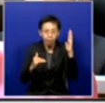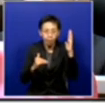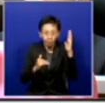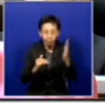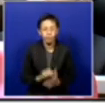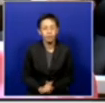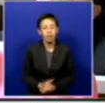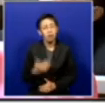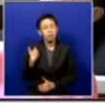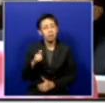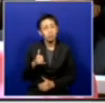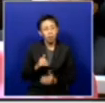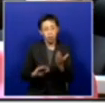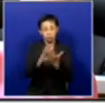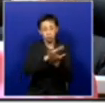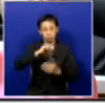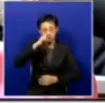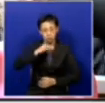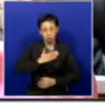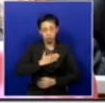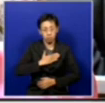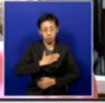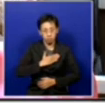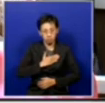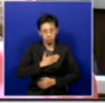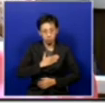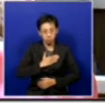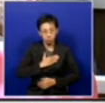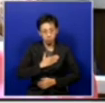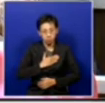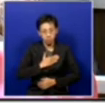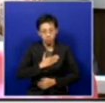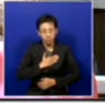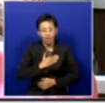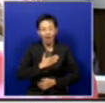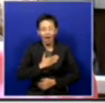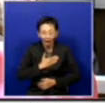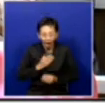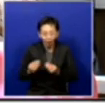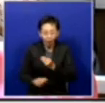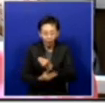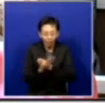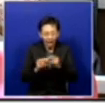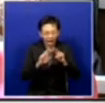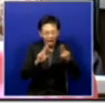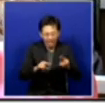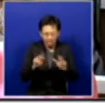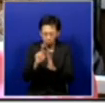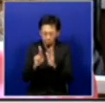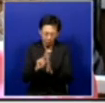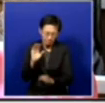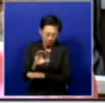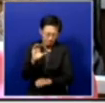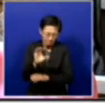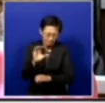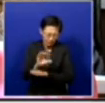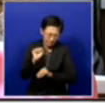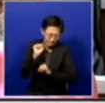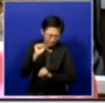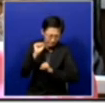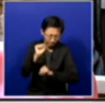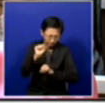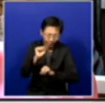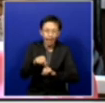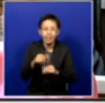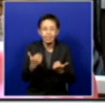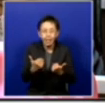ทศรวมทั้งประเทศไทยเริ่มมีมาตรการผ่อนคลายและลดความเข้มงวดในมาตรการการควบคุ